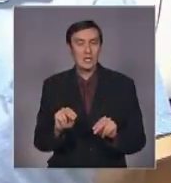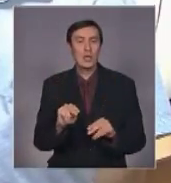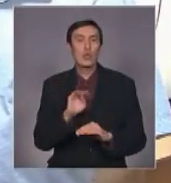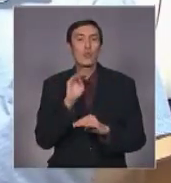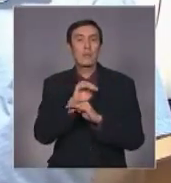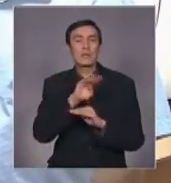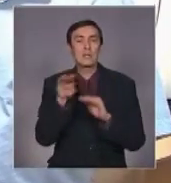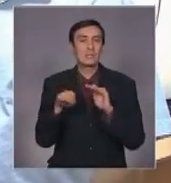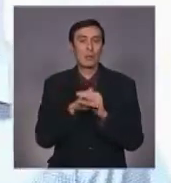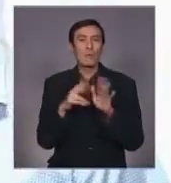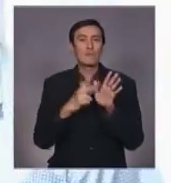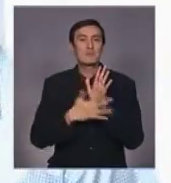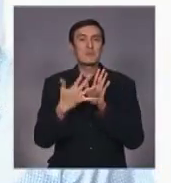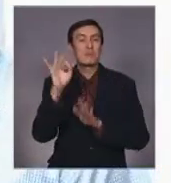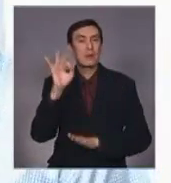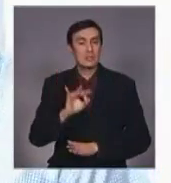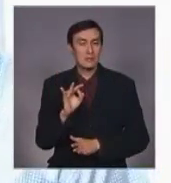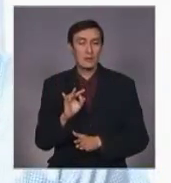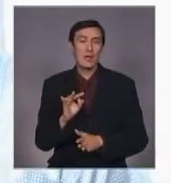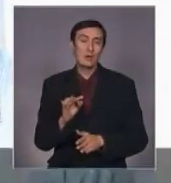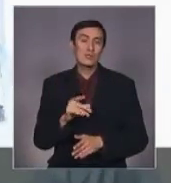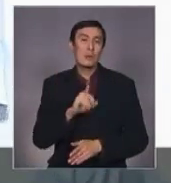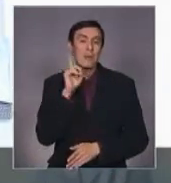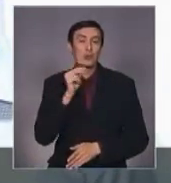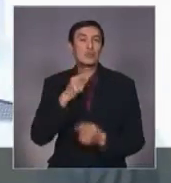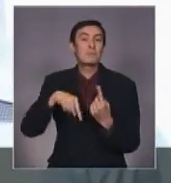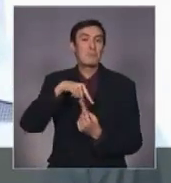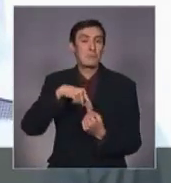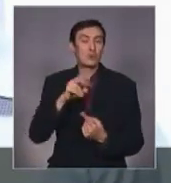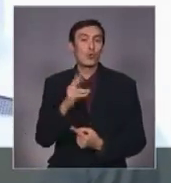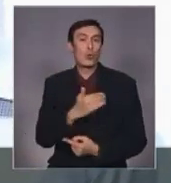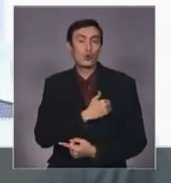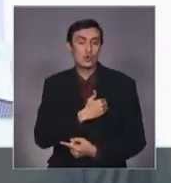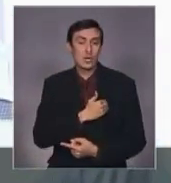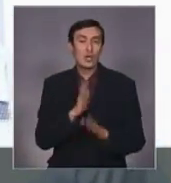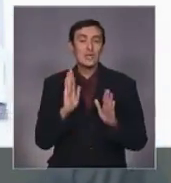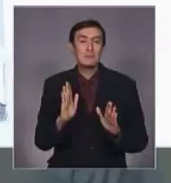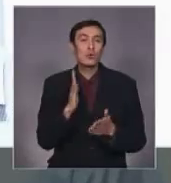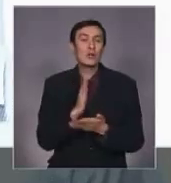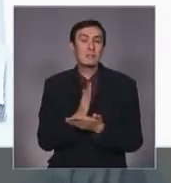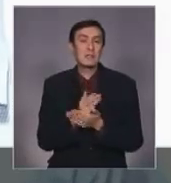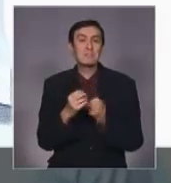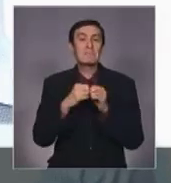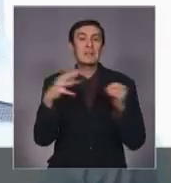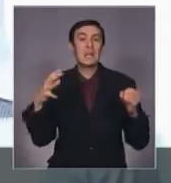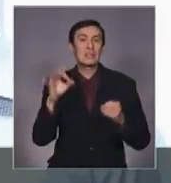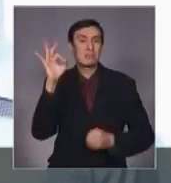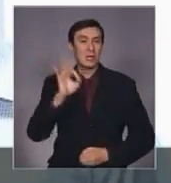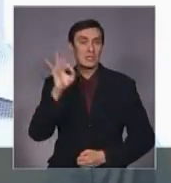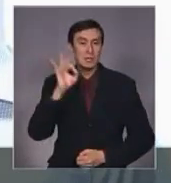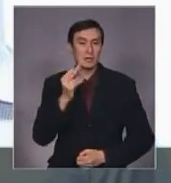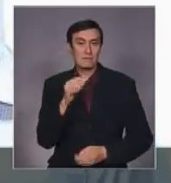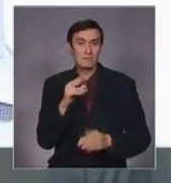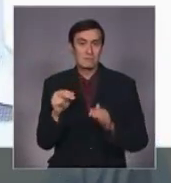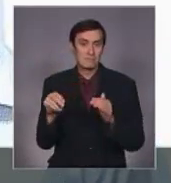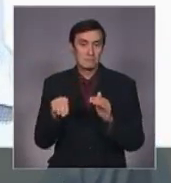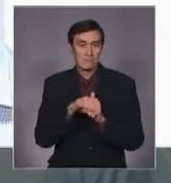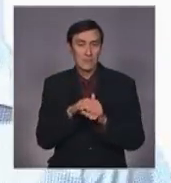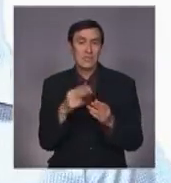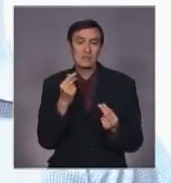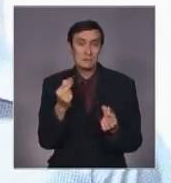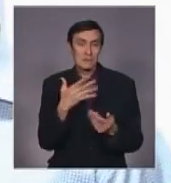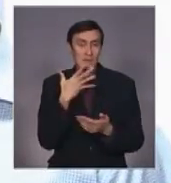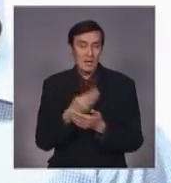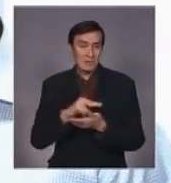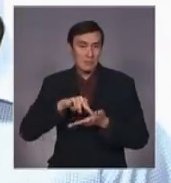залог 85%, то есть молодому предпринимателю, имея лишь 15%, стартаперу, имея 15% в виде